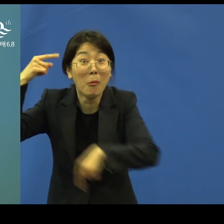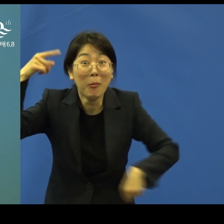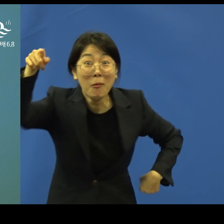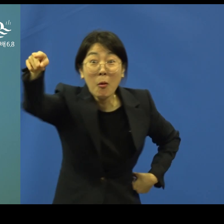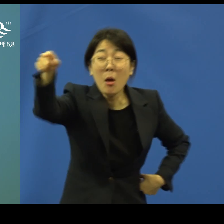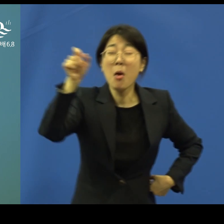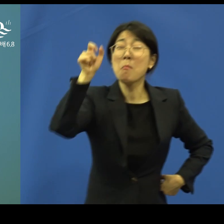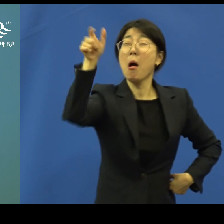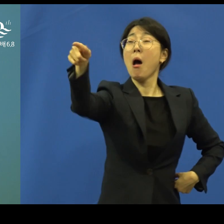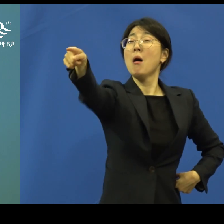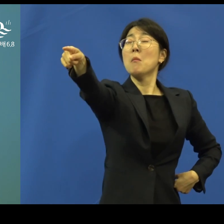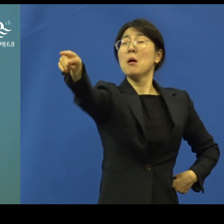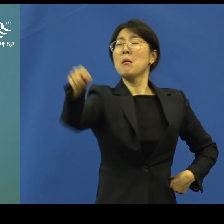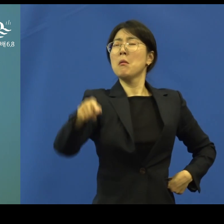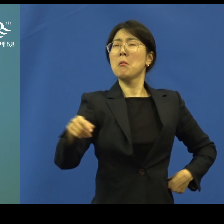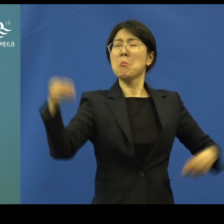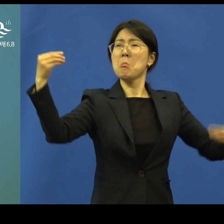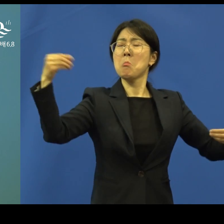사람처럼 보여요.